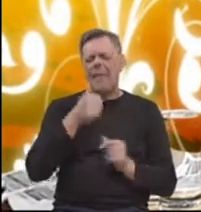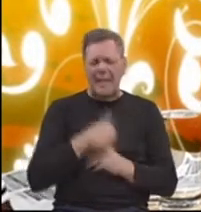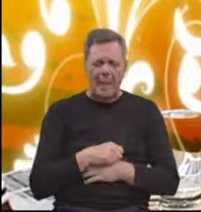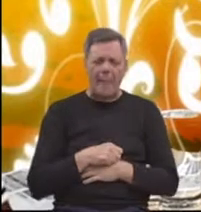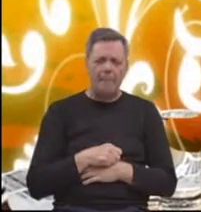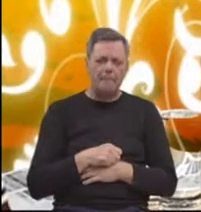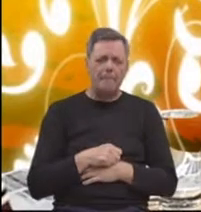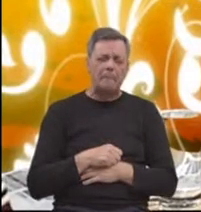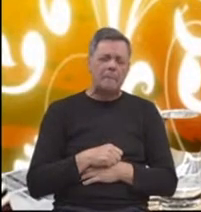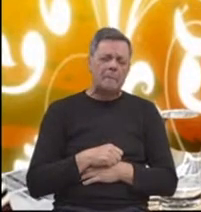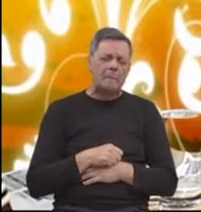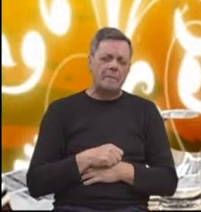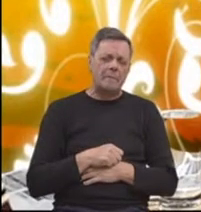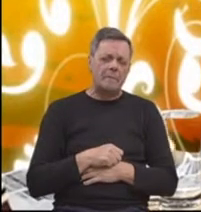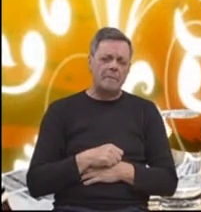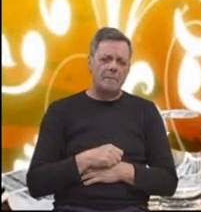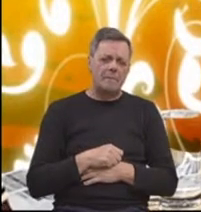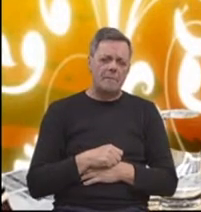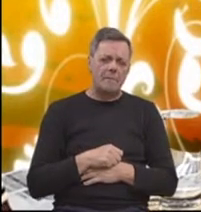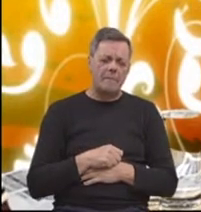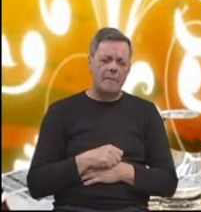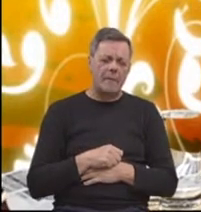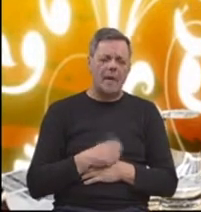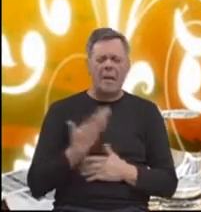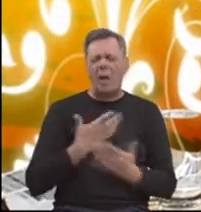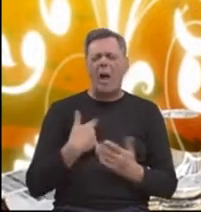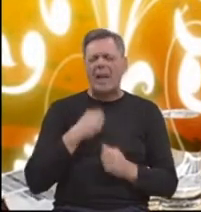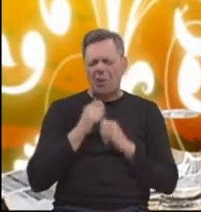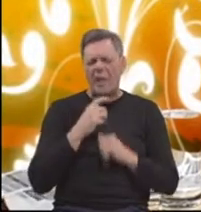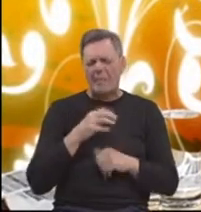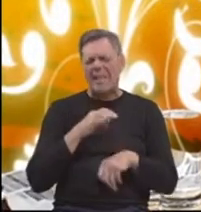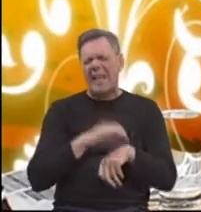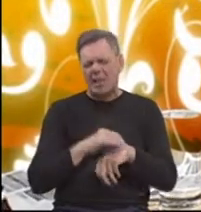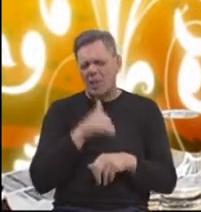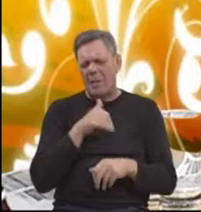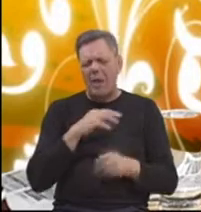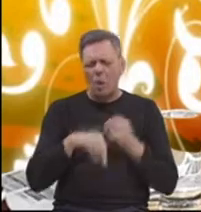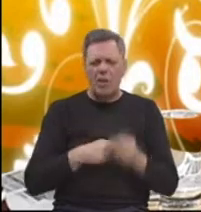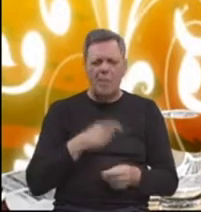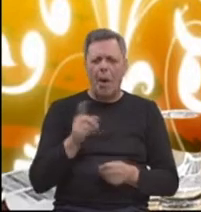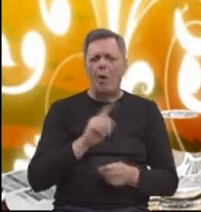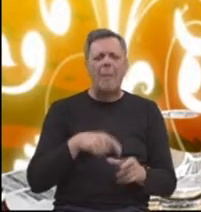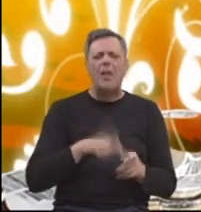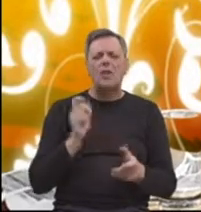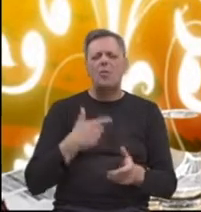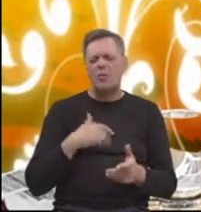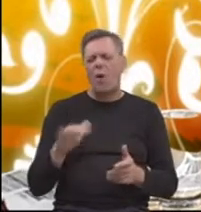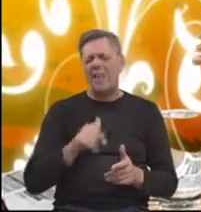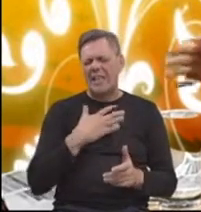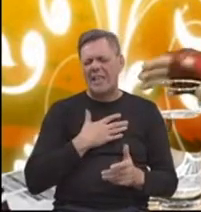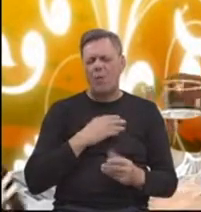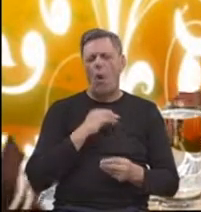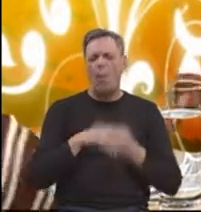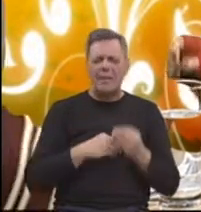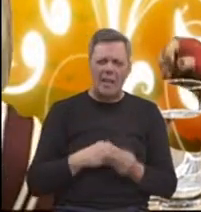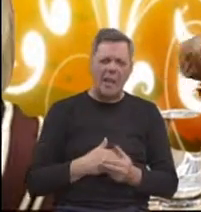Dijete se, kako ja razgovaram sa roditeljima i sa liječnicima koji su za to zaduženi, oni ne isključuju svoje dijete i svoje obitelji